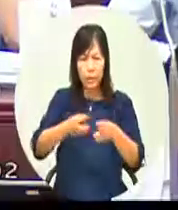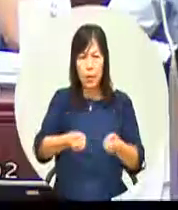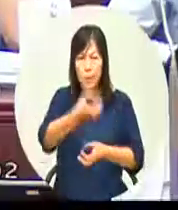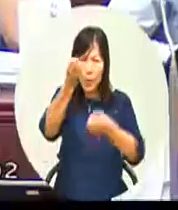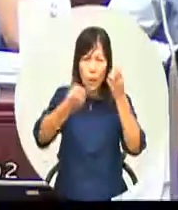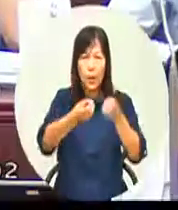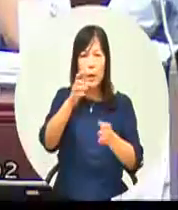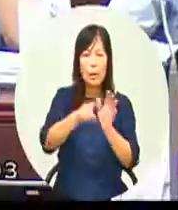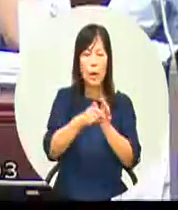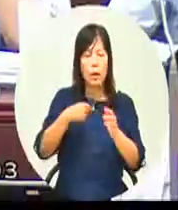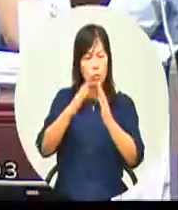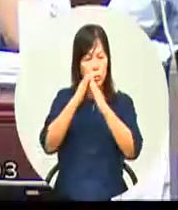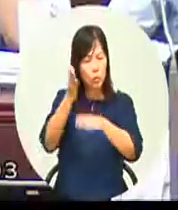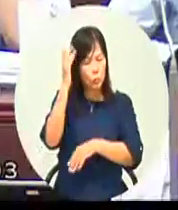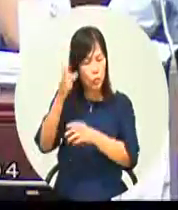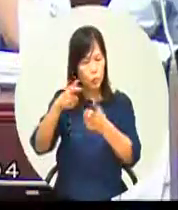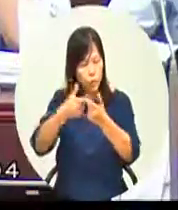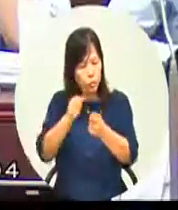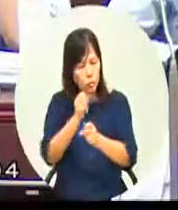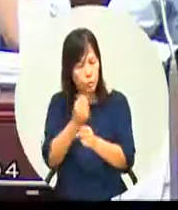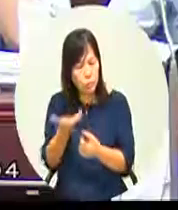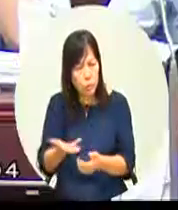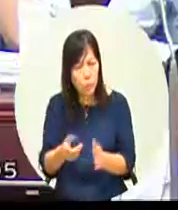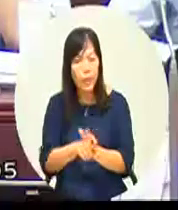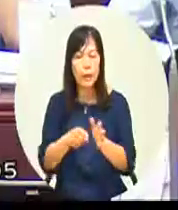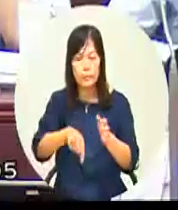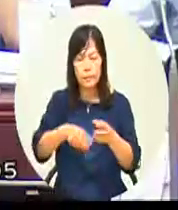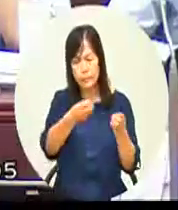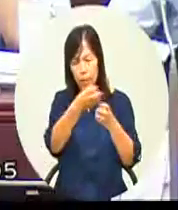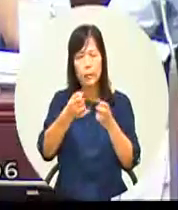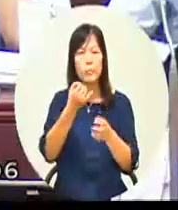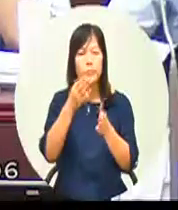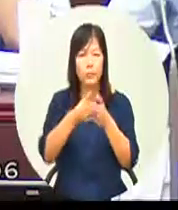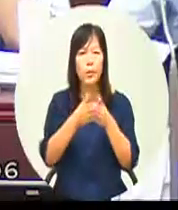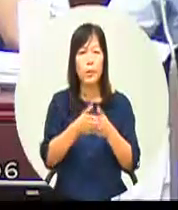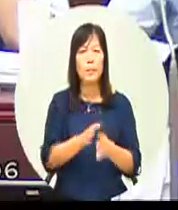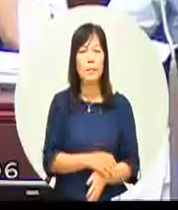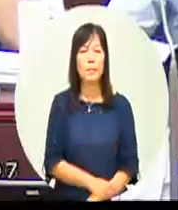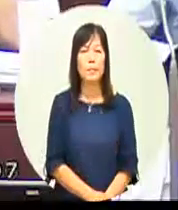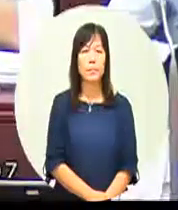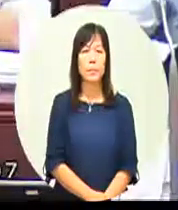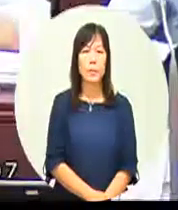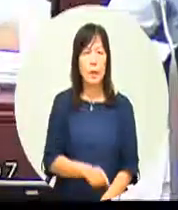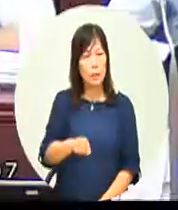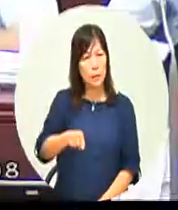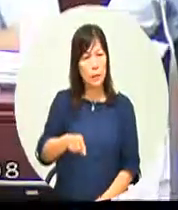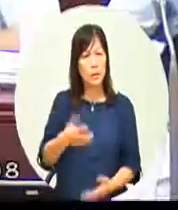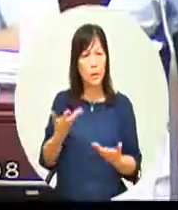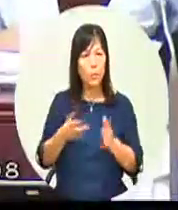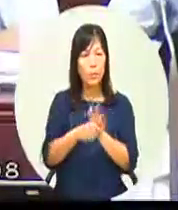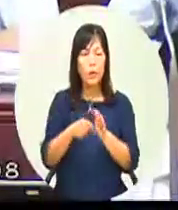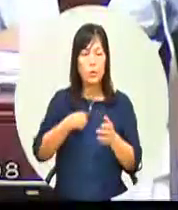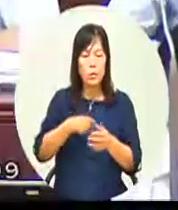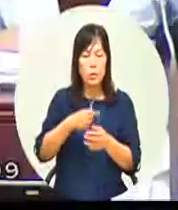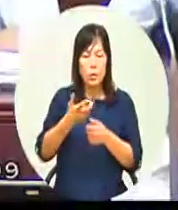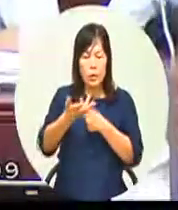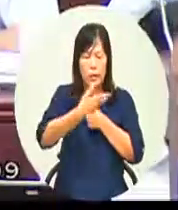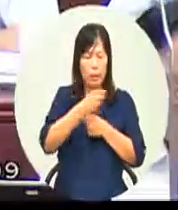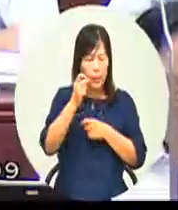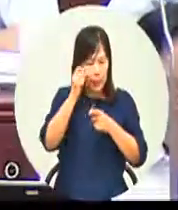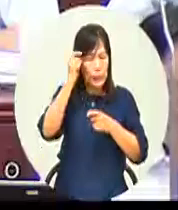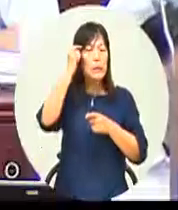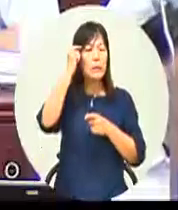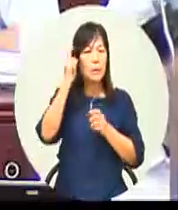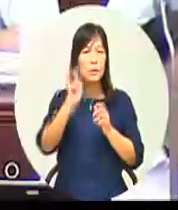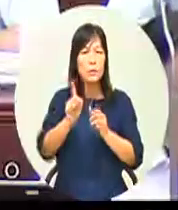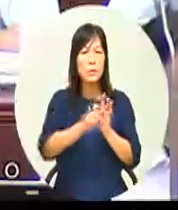是适合来做这件事情，其实我觉得这个部分可以讨论啊哈。那我觉得这个部分，当然我觉得宝可梦带给我们的启示是我